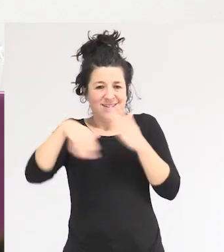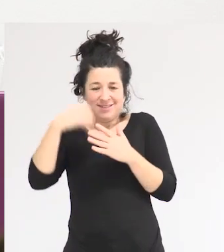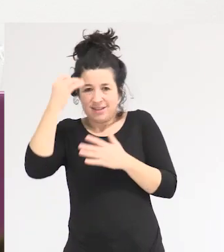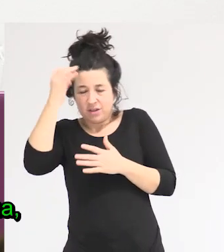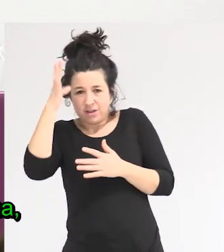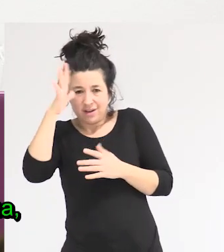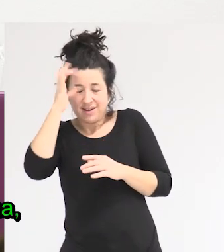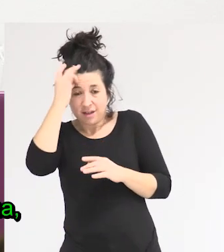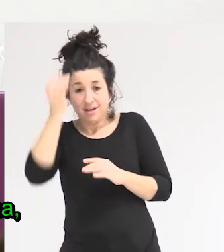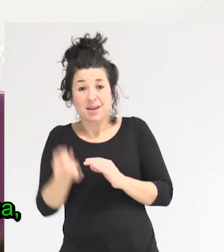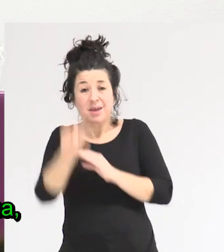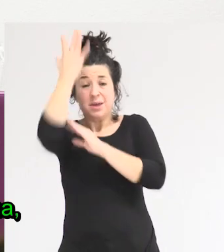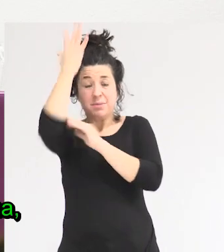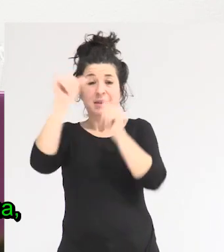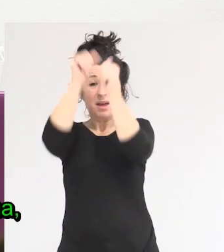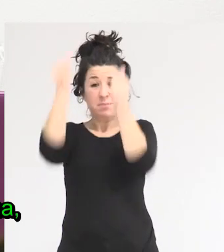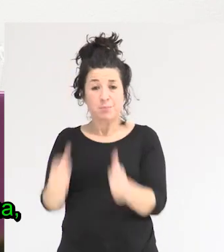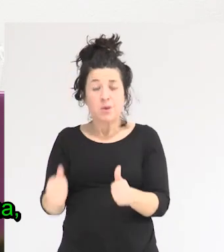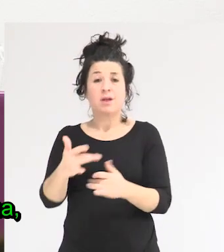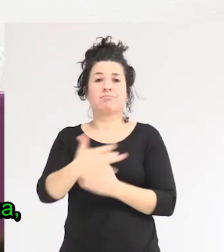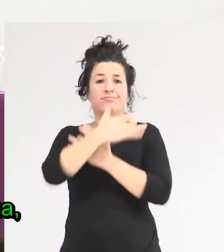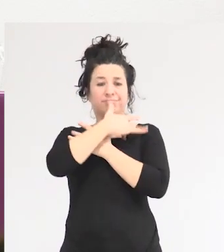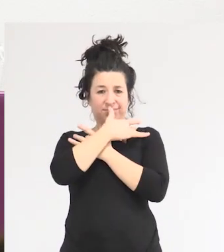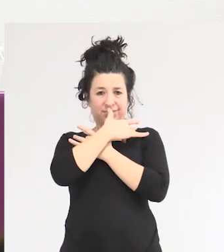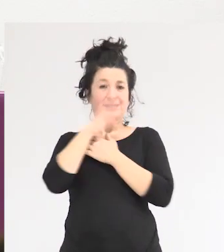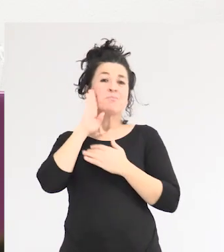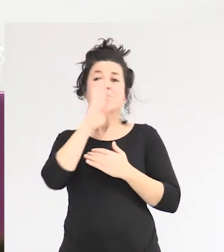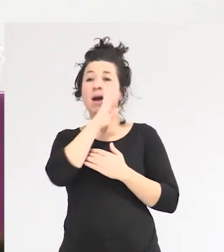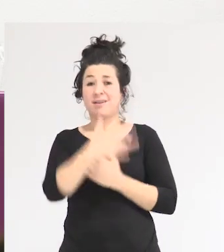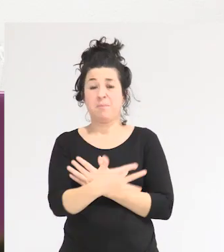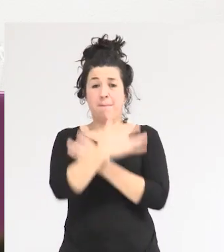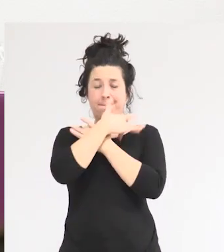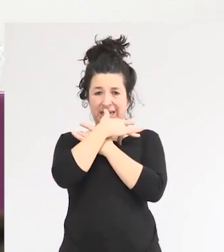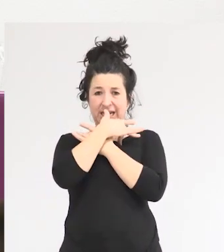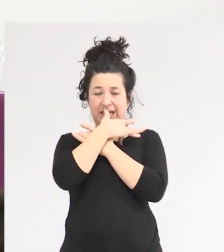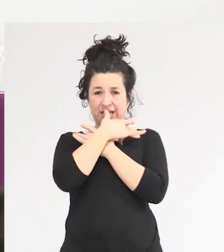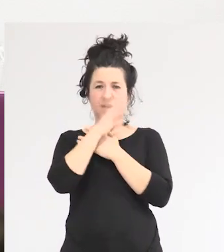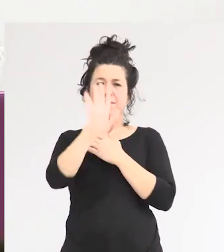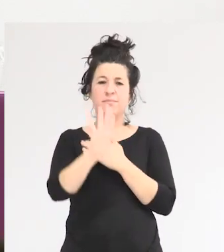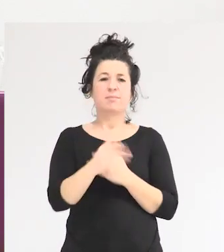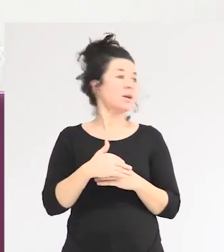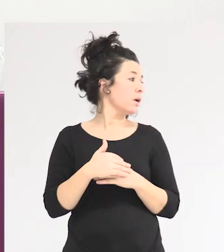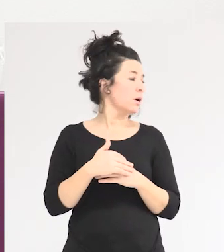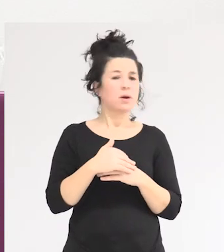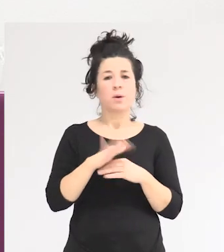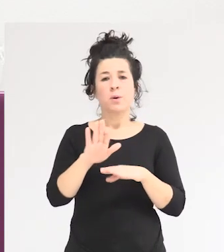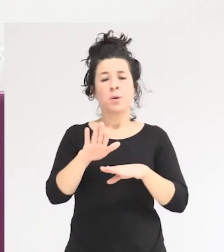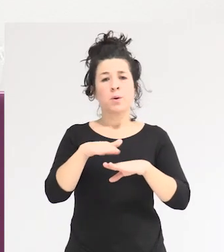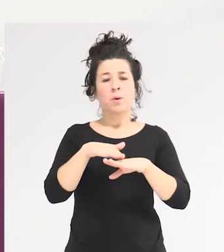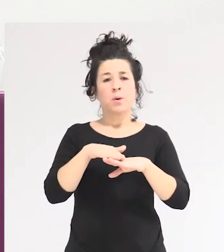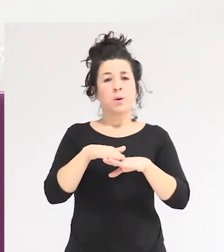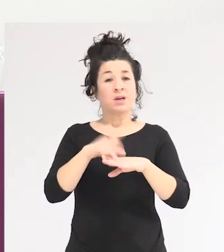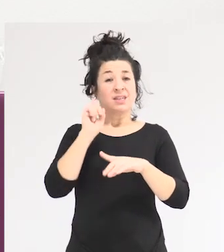Virginia. Ama Virginia ez da asmakizun judeo-kristaua egiaz. Han eta hemen, inoiz, aparkatu, Atena,